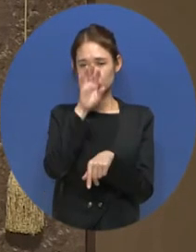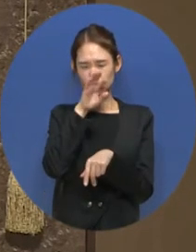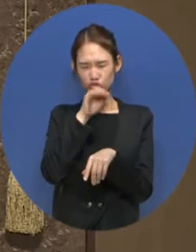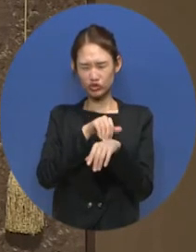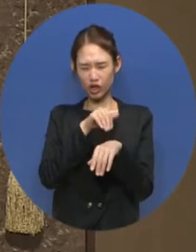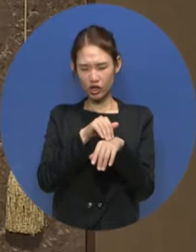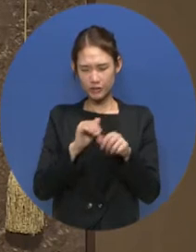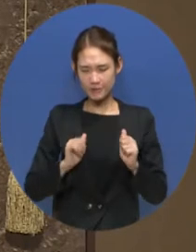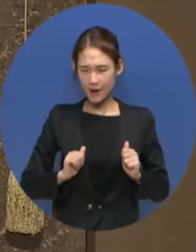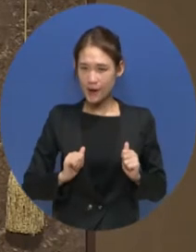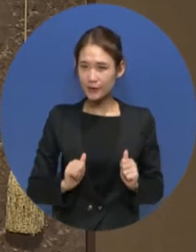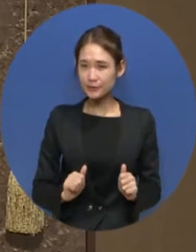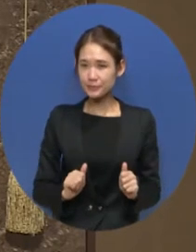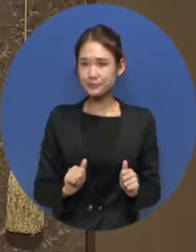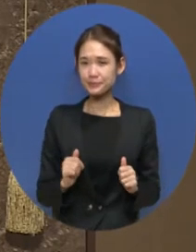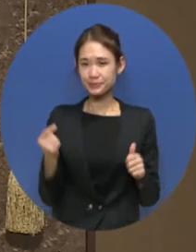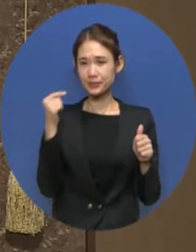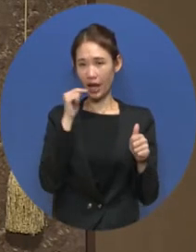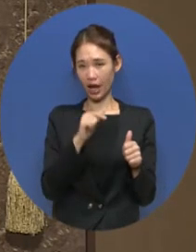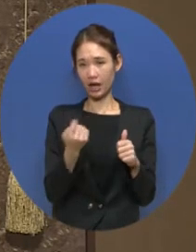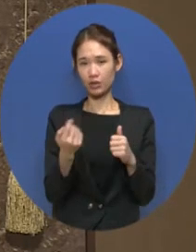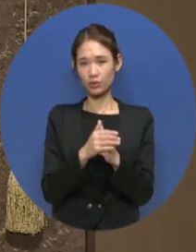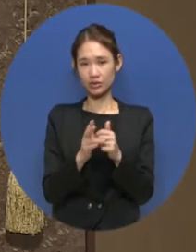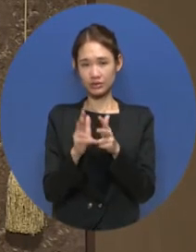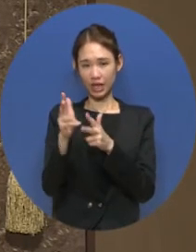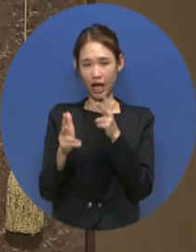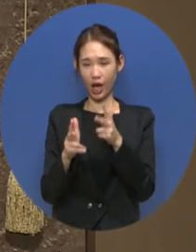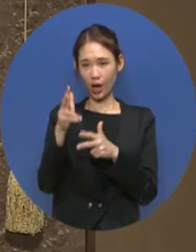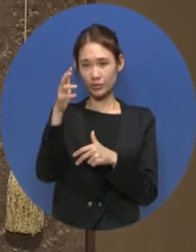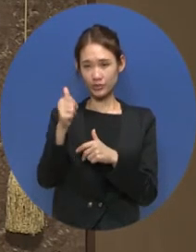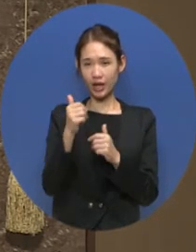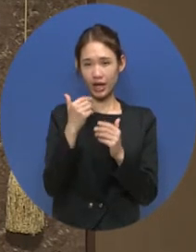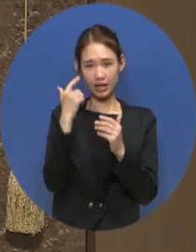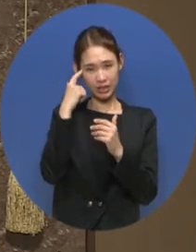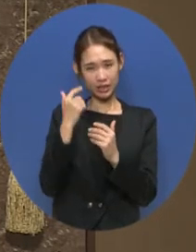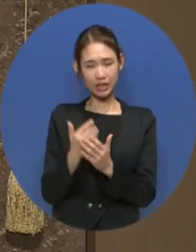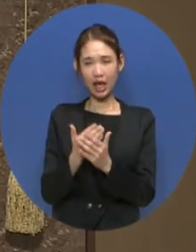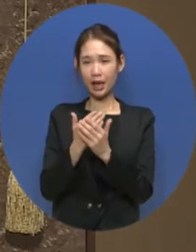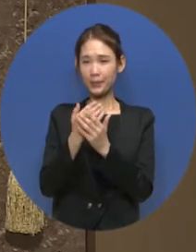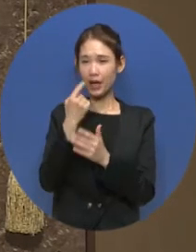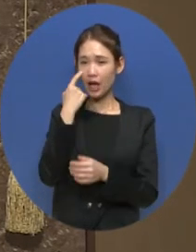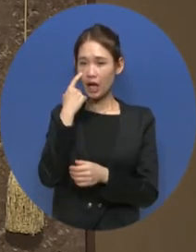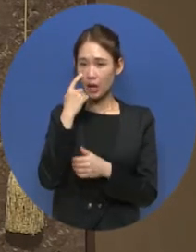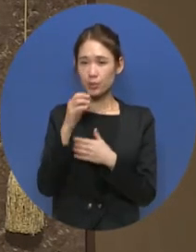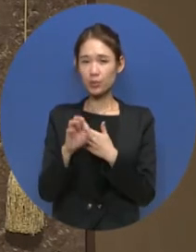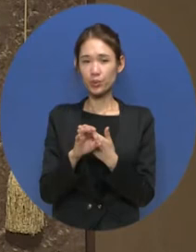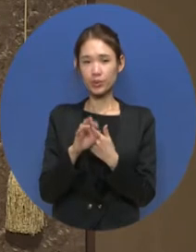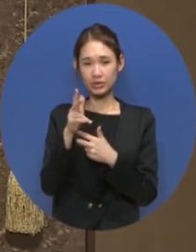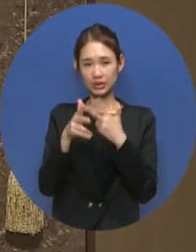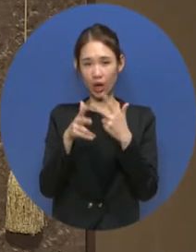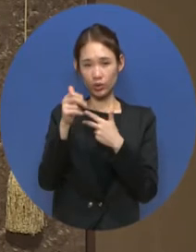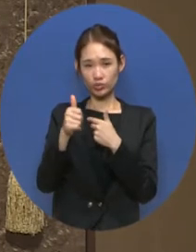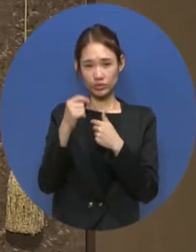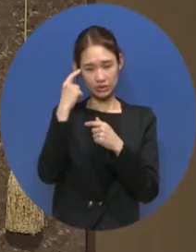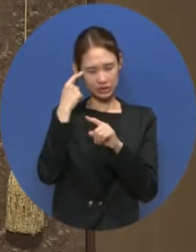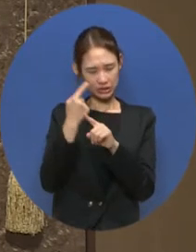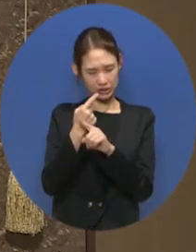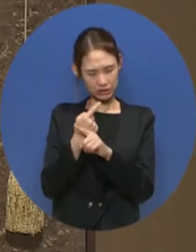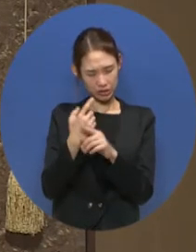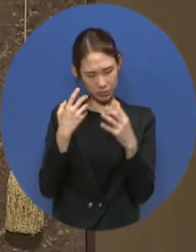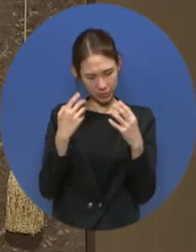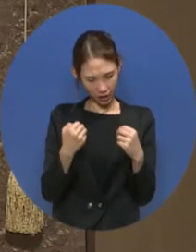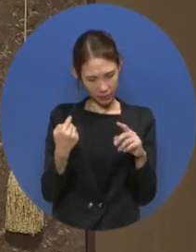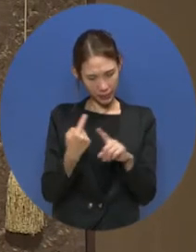열심히 시키고 또 사업장 개발을 또 하다 보면 또그 사업주분들도 많이 인식이 바뀌지 않을까라는